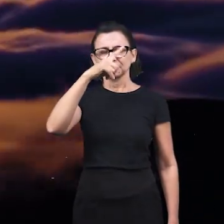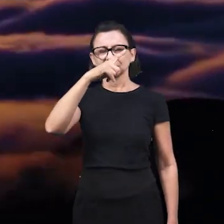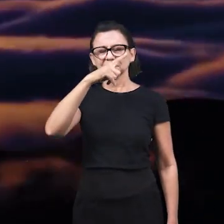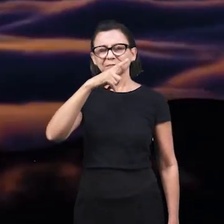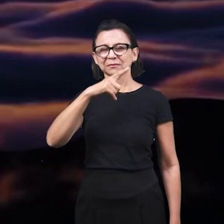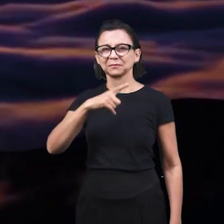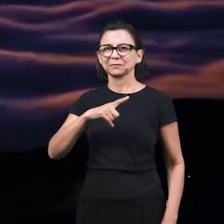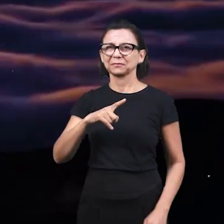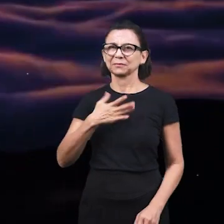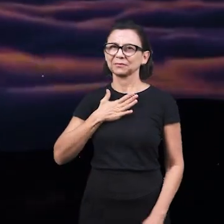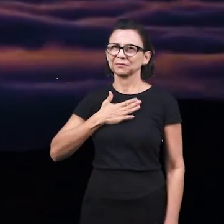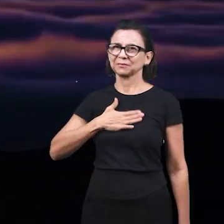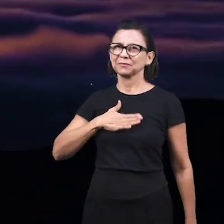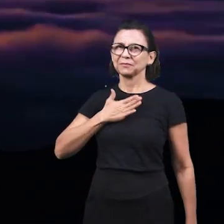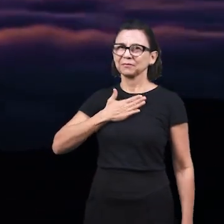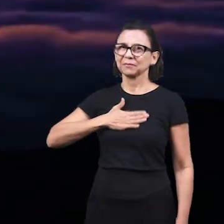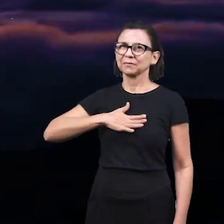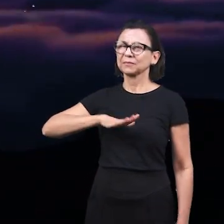глазах твоих.